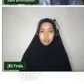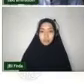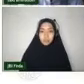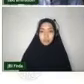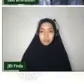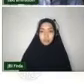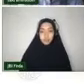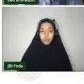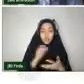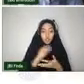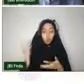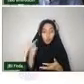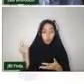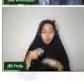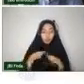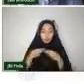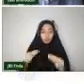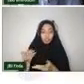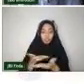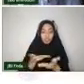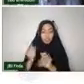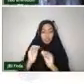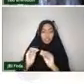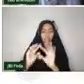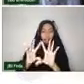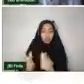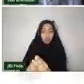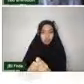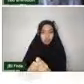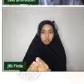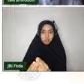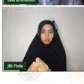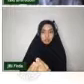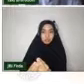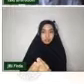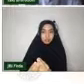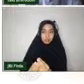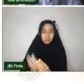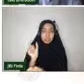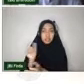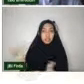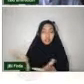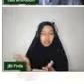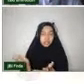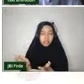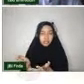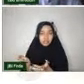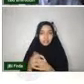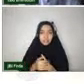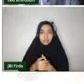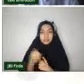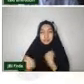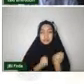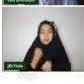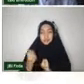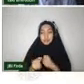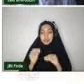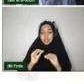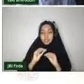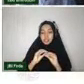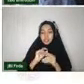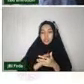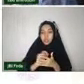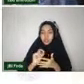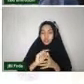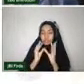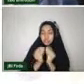sekolah umum itu untuk melakukan layanan pendidikan inklusif. Bagaimana caranya sekolah umum itu bisa melaksanakan layanan pendidikan inklusif? Salah satu caranya